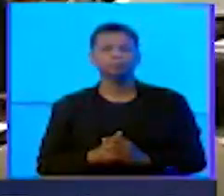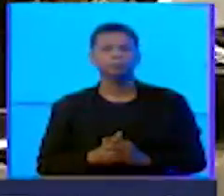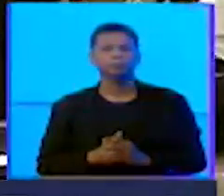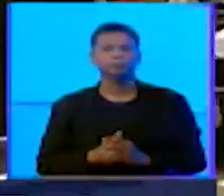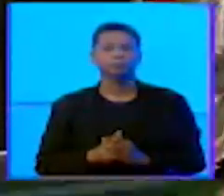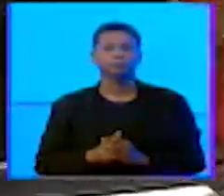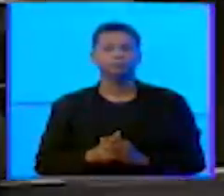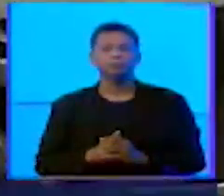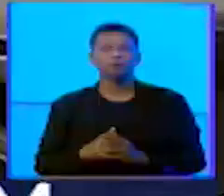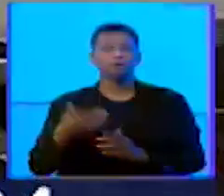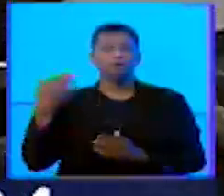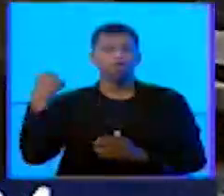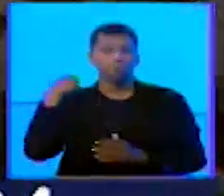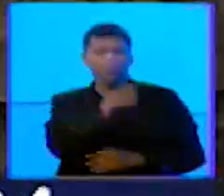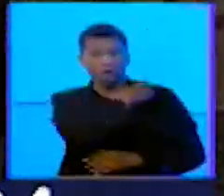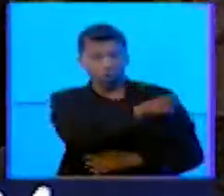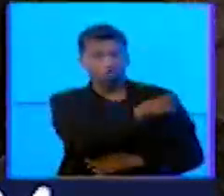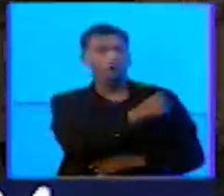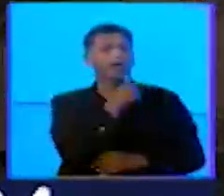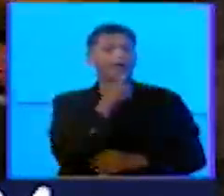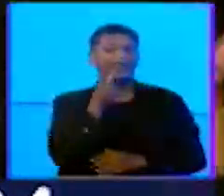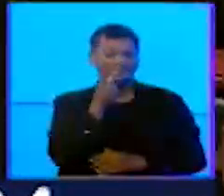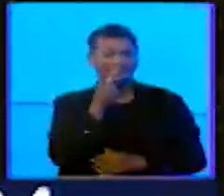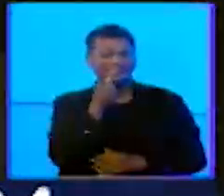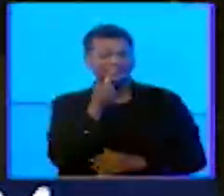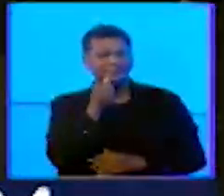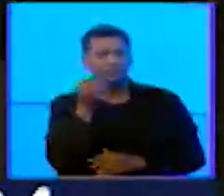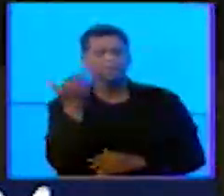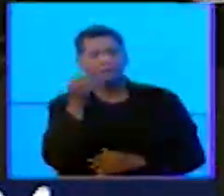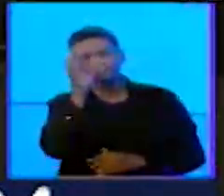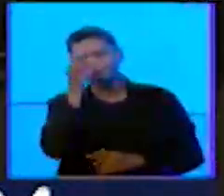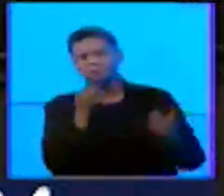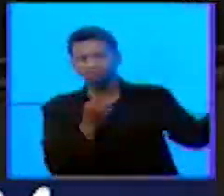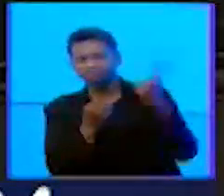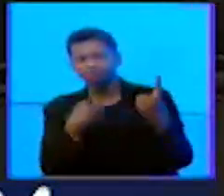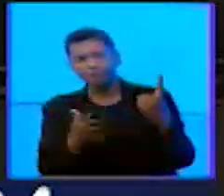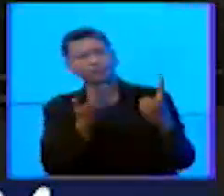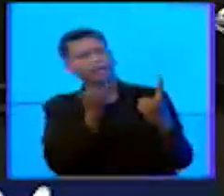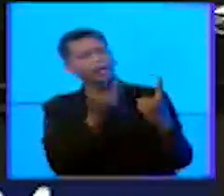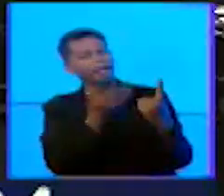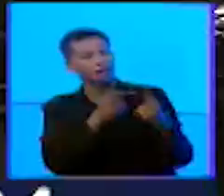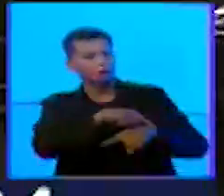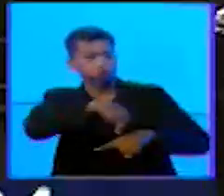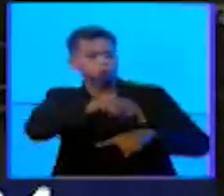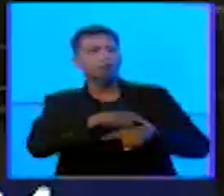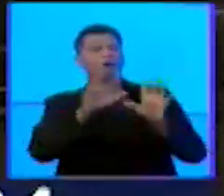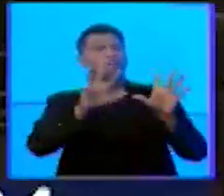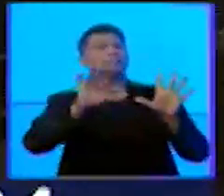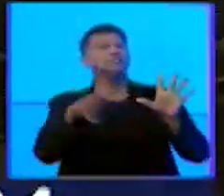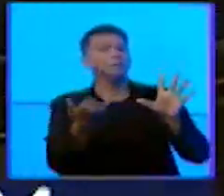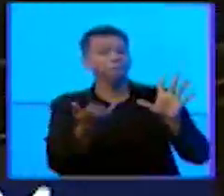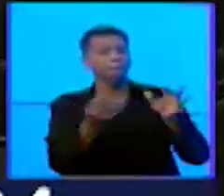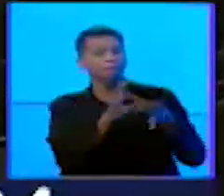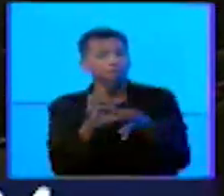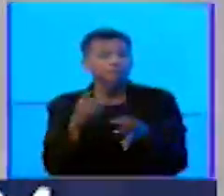Gubernur DKI Jakarta Anies Baswedan kemarin diperiksa hingga 9 jam terkait dugaan pelanggaran protokol kesehatan di acara Maulid Nabi dan pernikahan